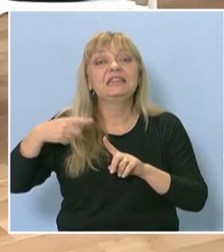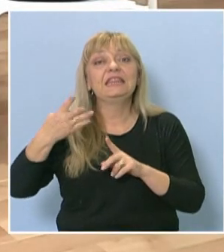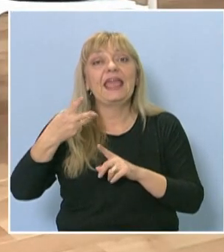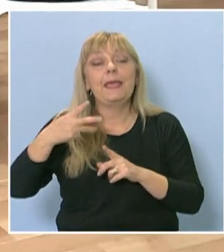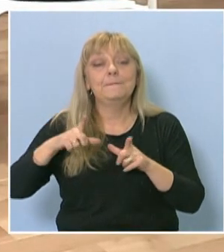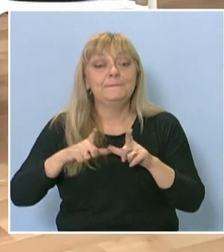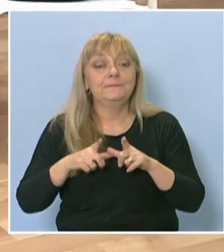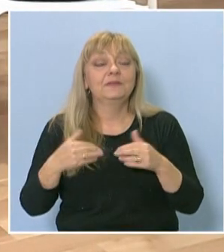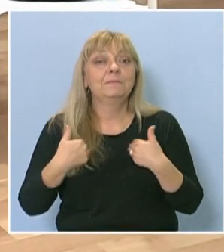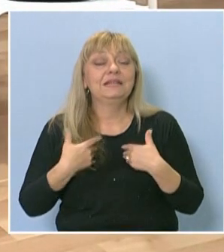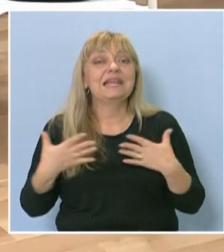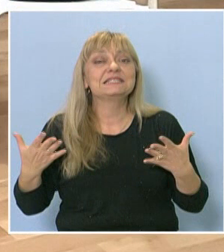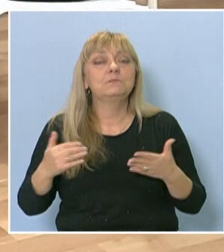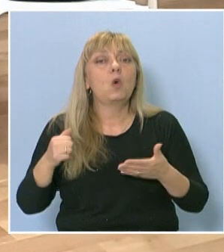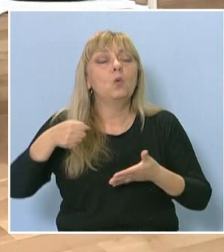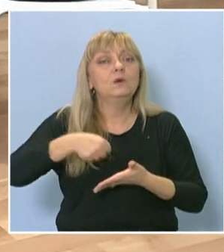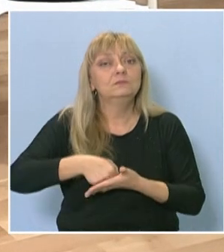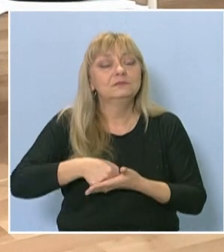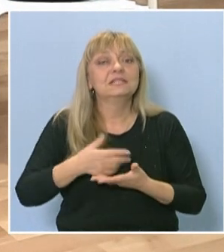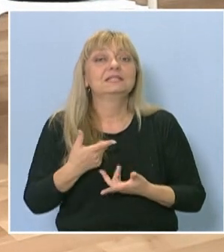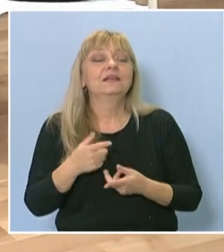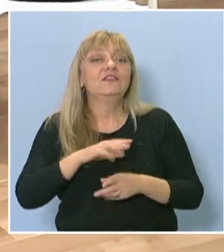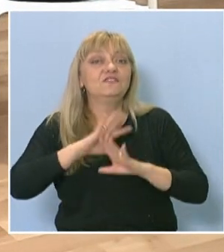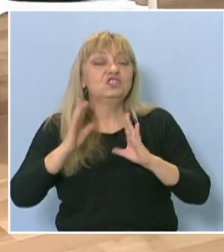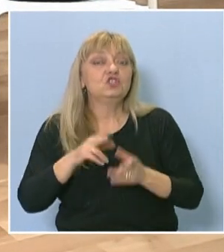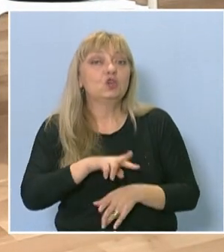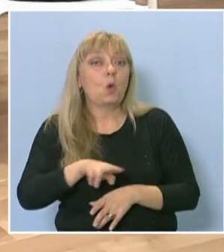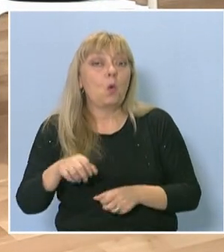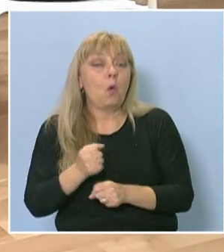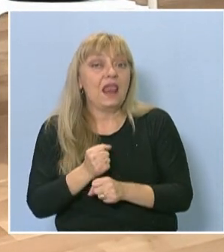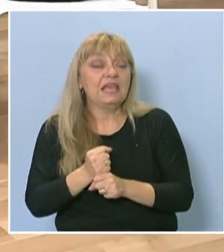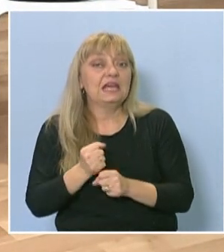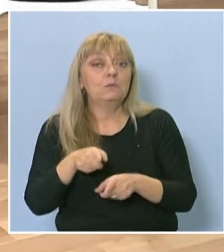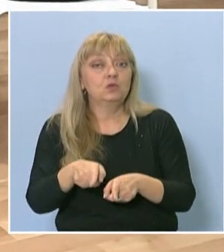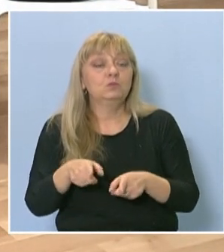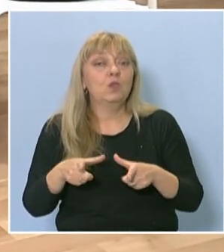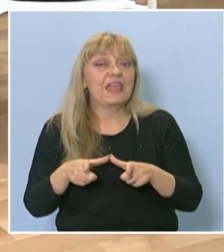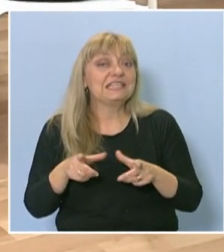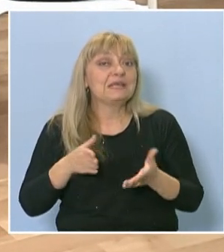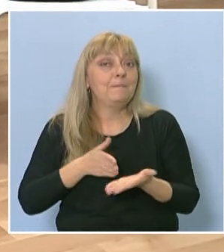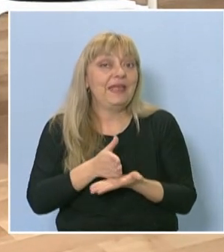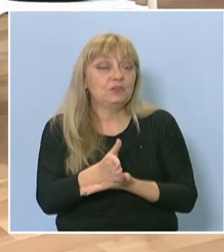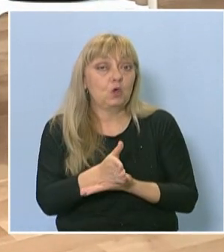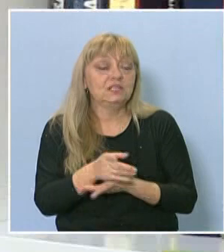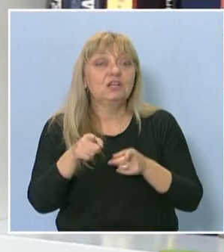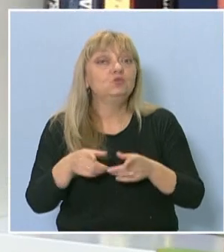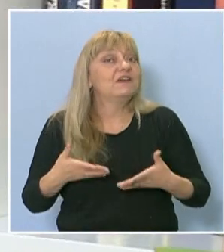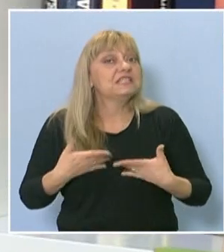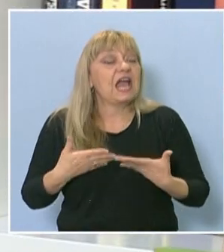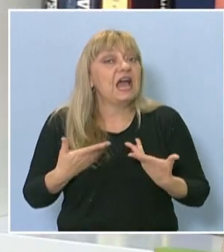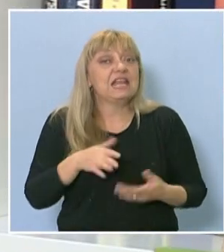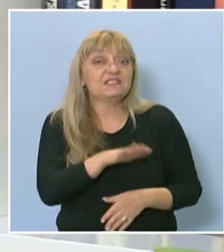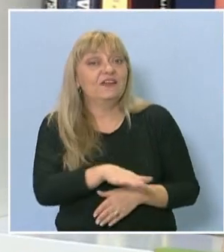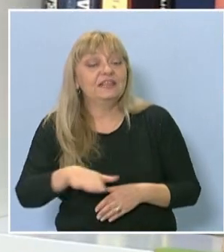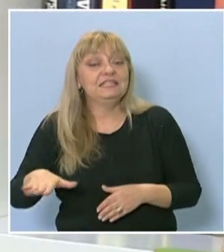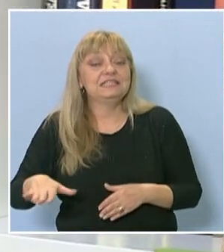много застъпени. Всички колеги работим по тази методика. И това се харесва на децата,